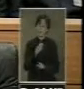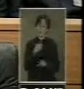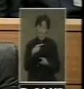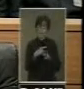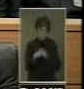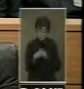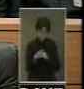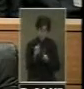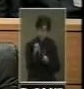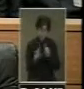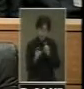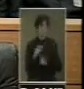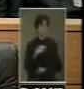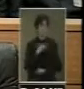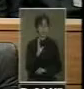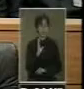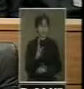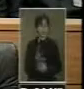แต่ว่า